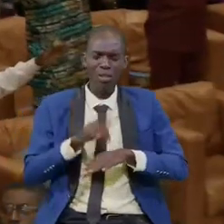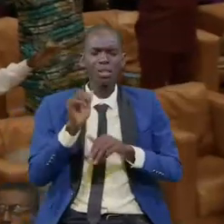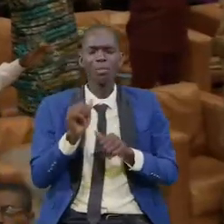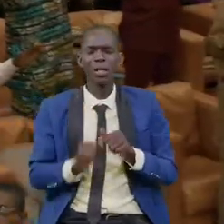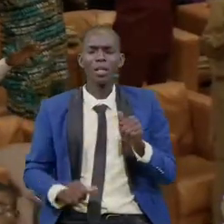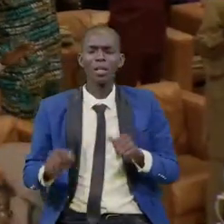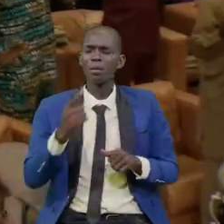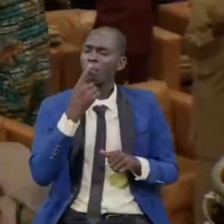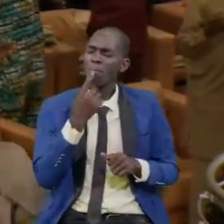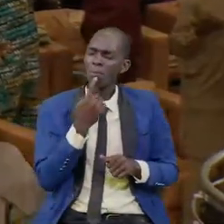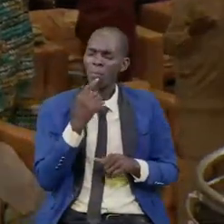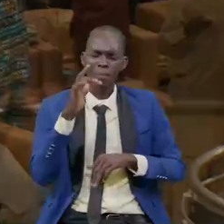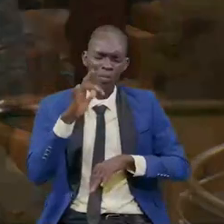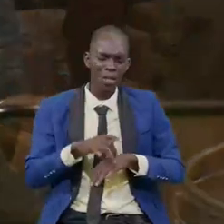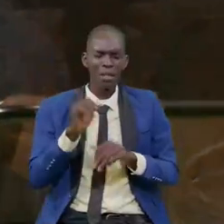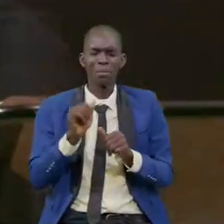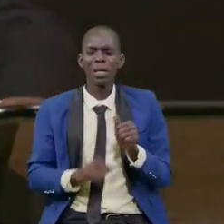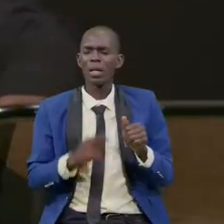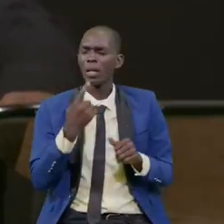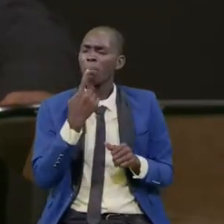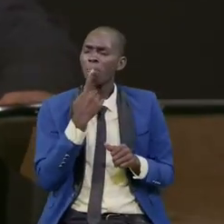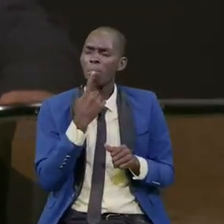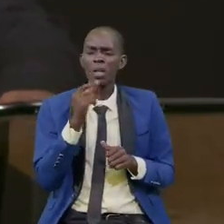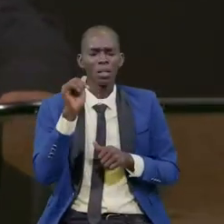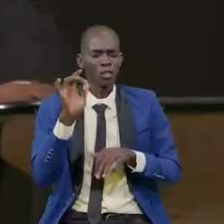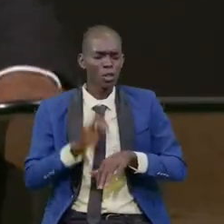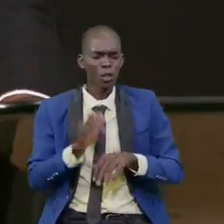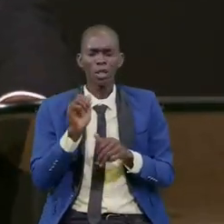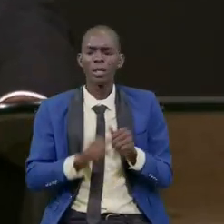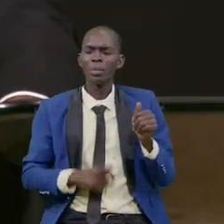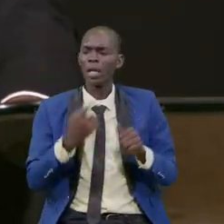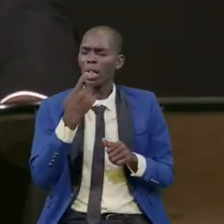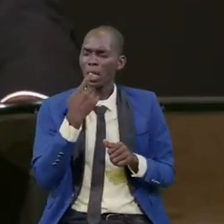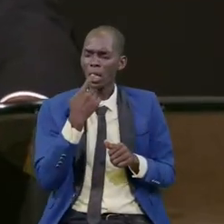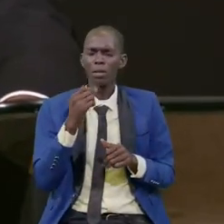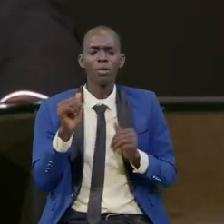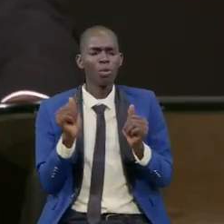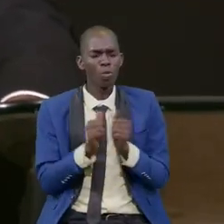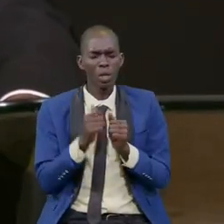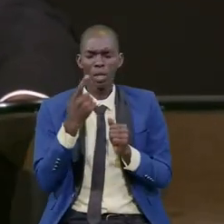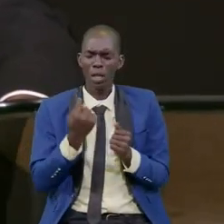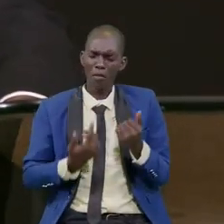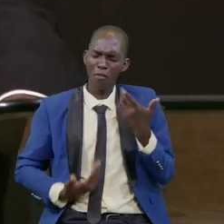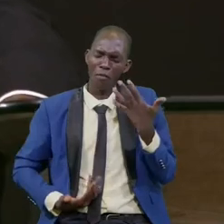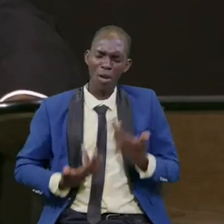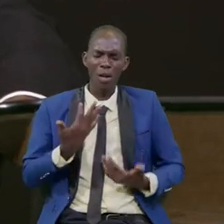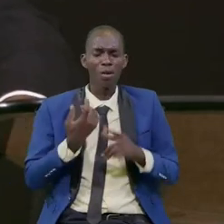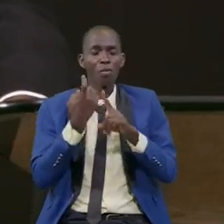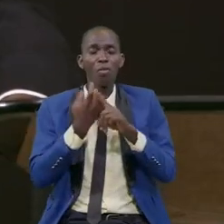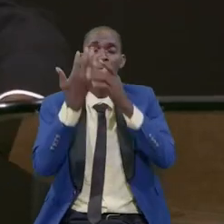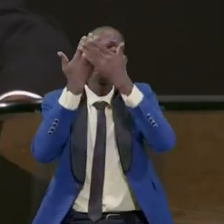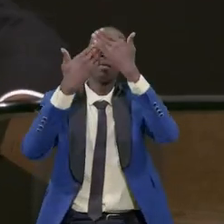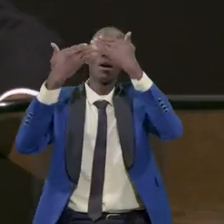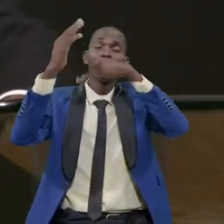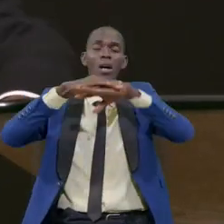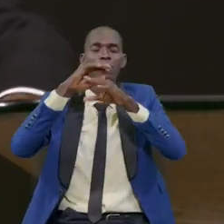Touche toutes les lèvres, touche toute parole, toute bouche, touche toute langue avec le feu du